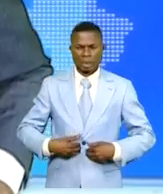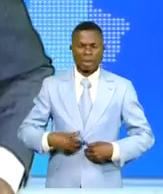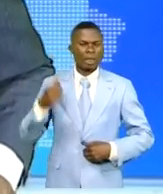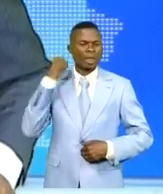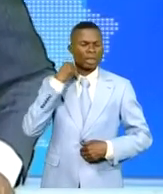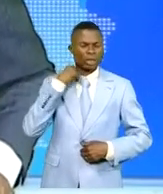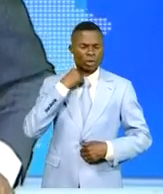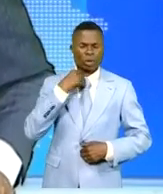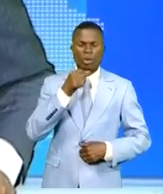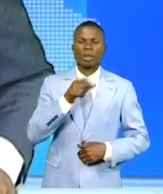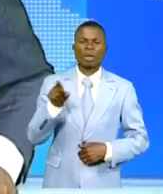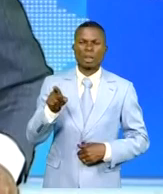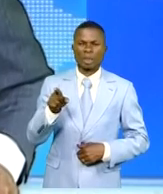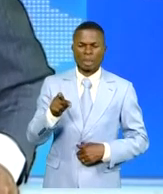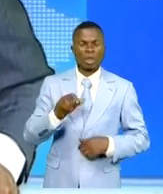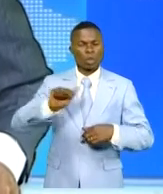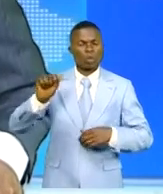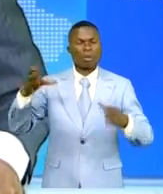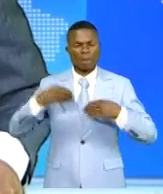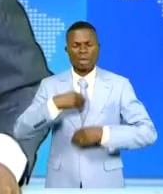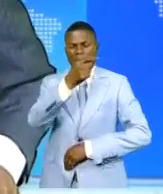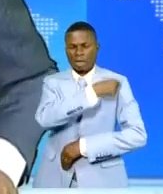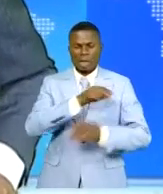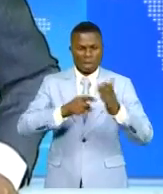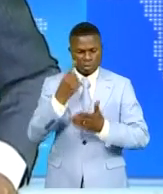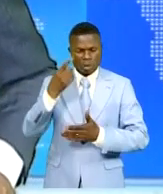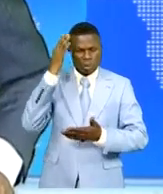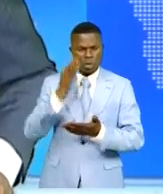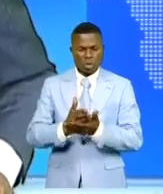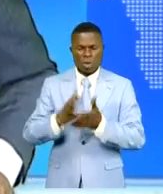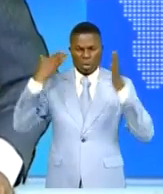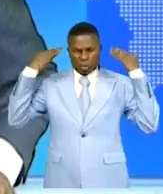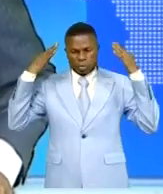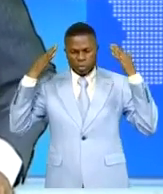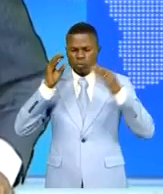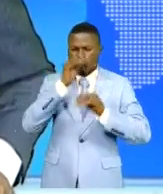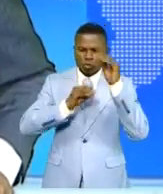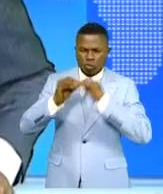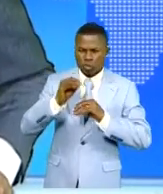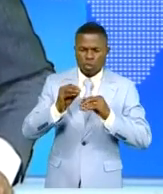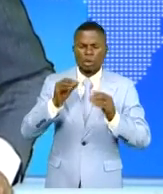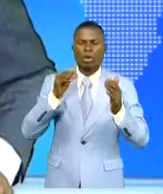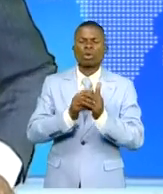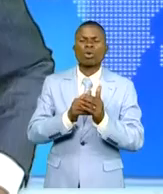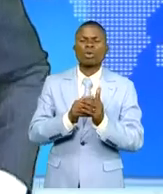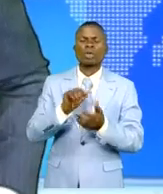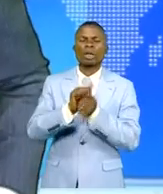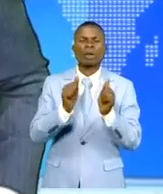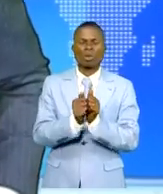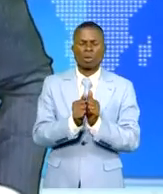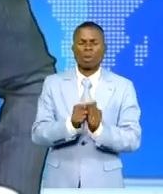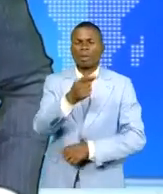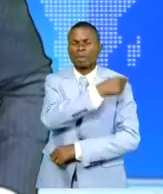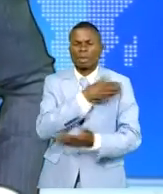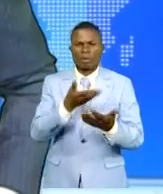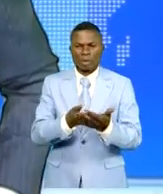docteur Eteni Longondo, qui s'est fait lui-même vacciner pour mettre fin à toute suspicion et théorie du complot. On en